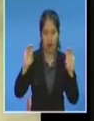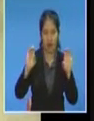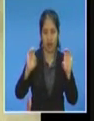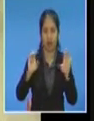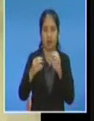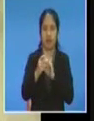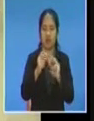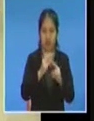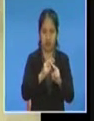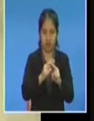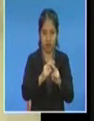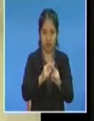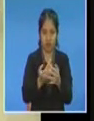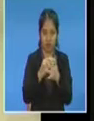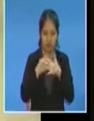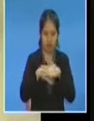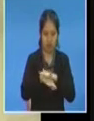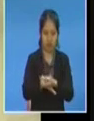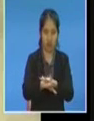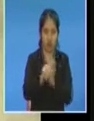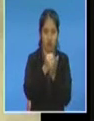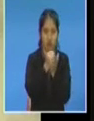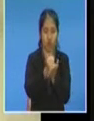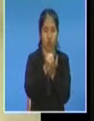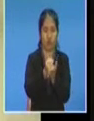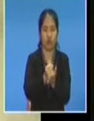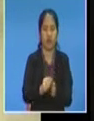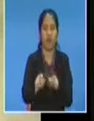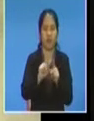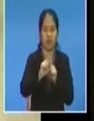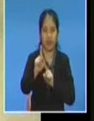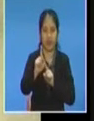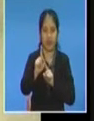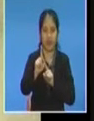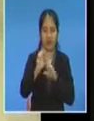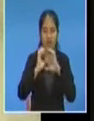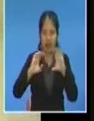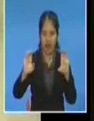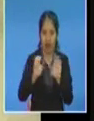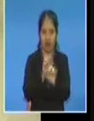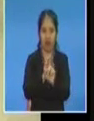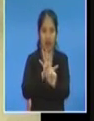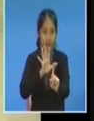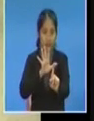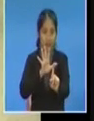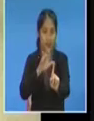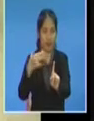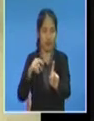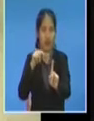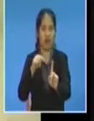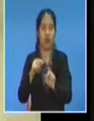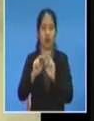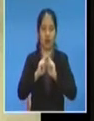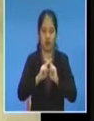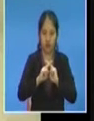ภาพของผู้สูงวัยรัฐจะต้องเป็นผู้นำเอกชนต้องเป็นผู้ตามเป็นยังไงครับ